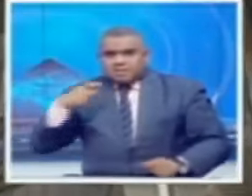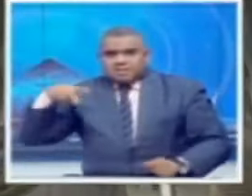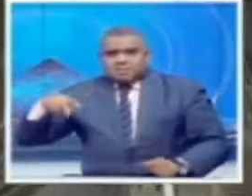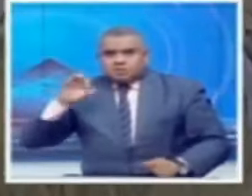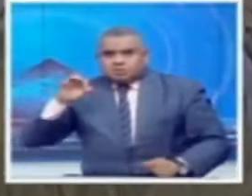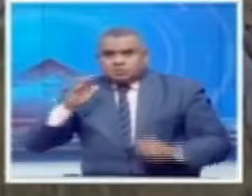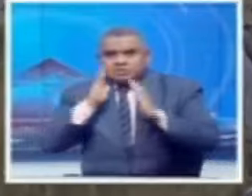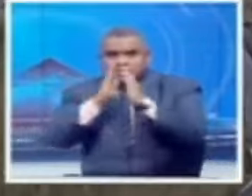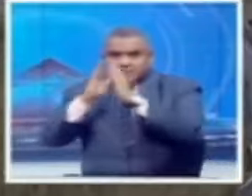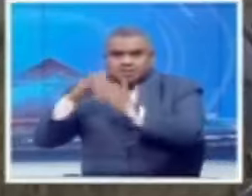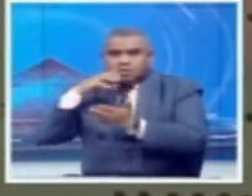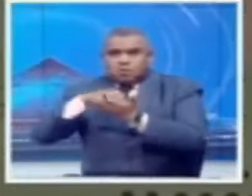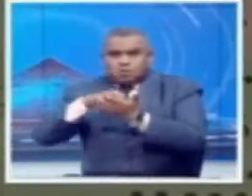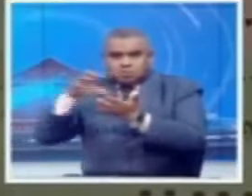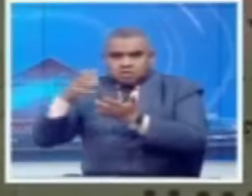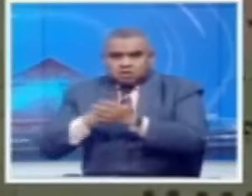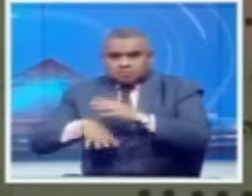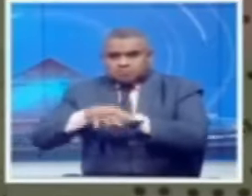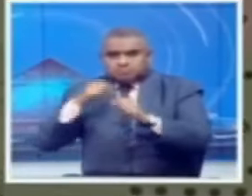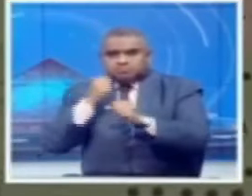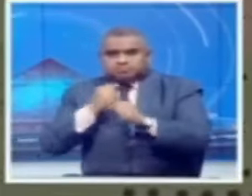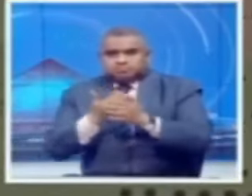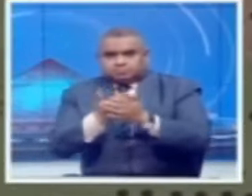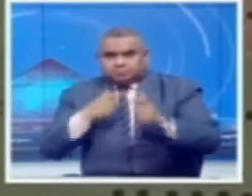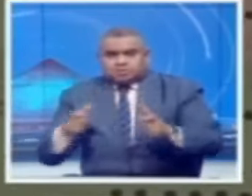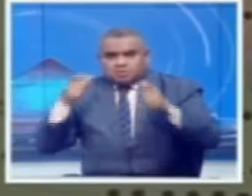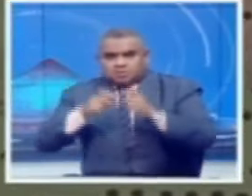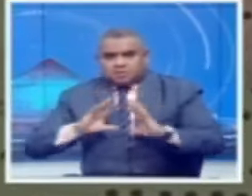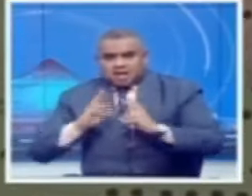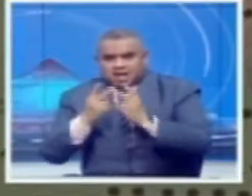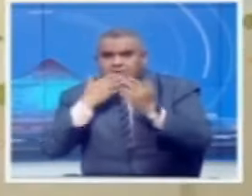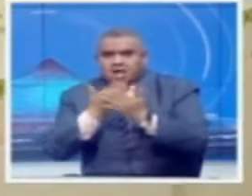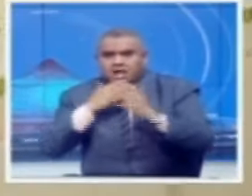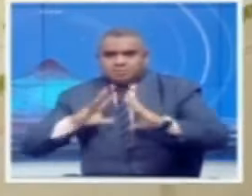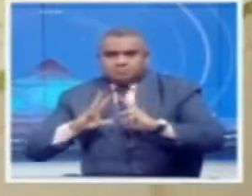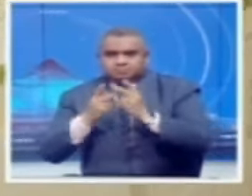198 غرفة جديدة من المقرر تشغيله قبل مؤتمر تغير المناخ.